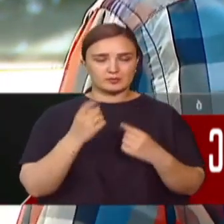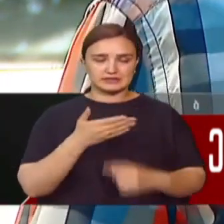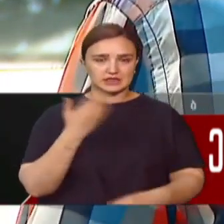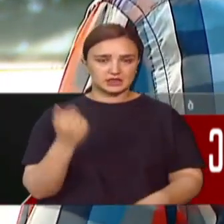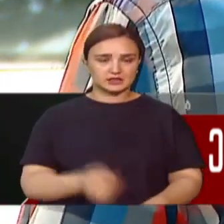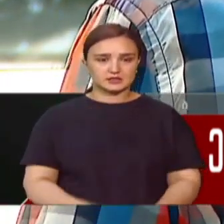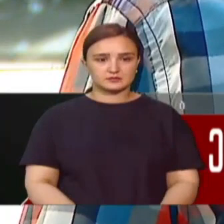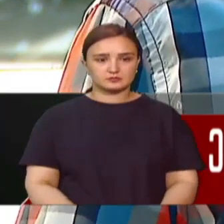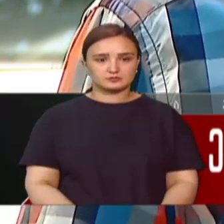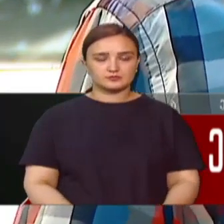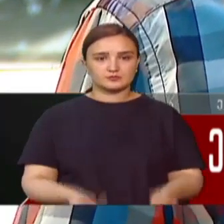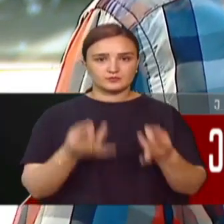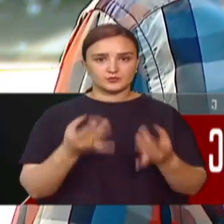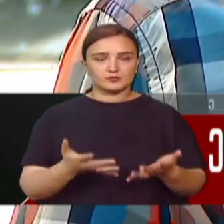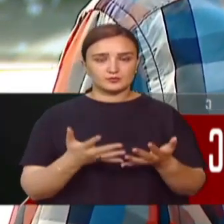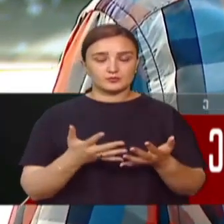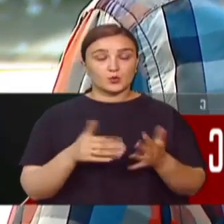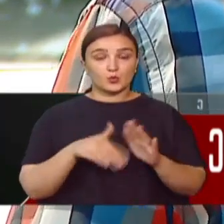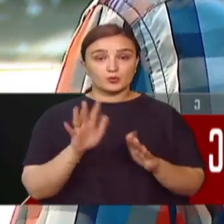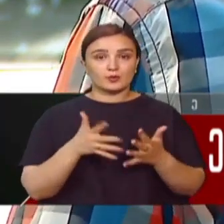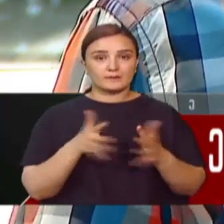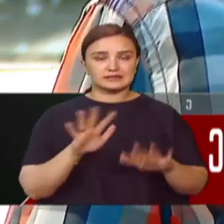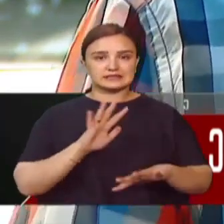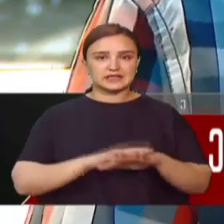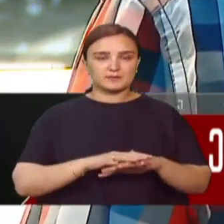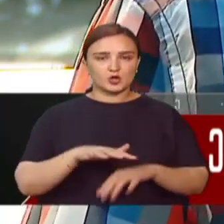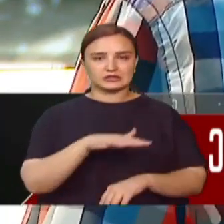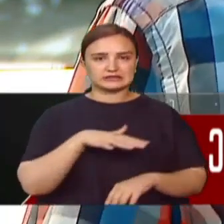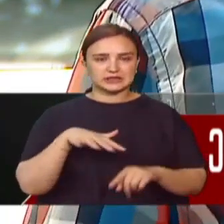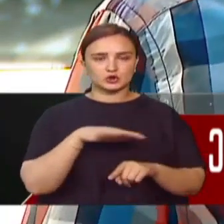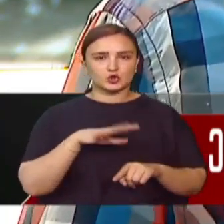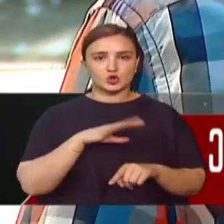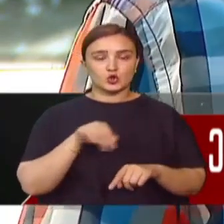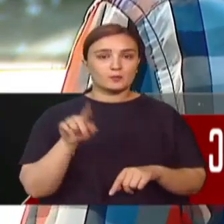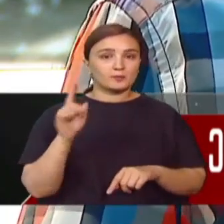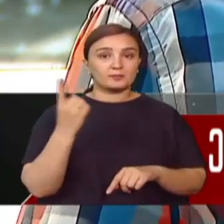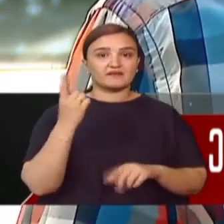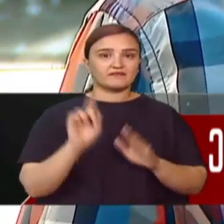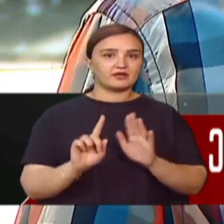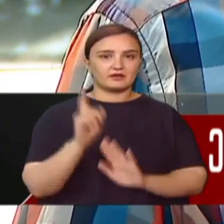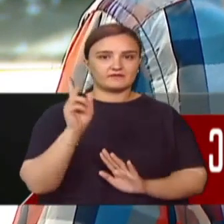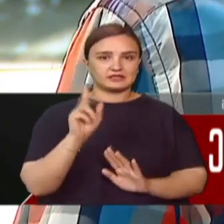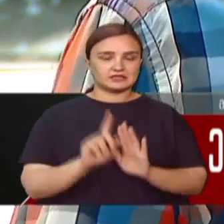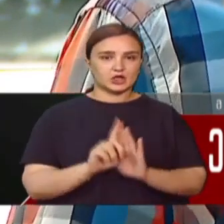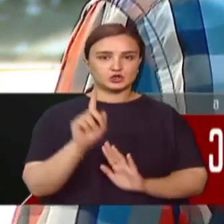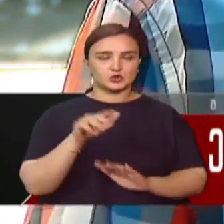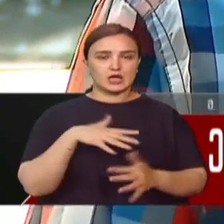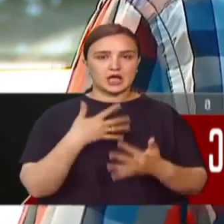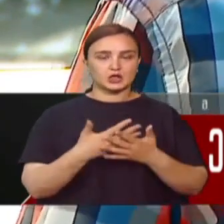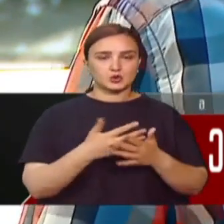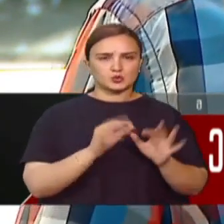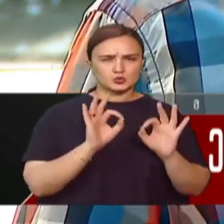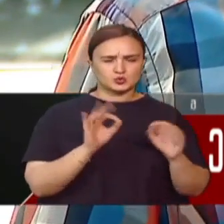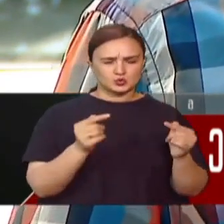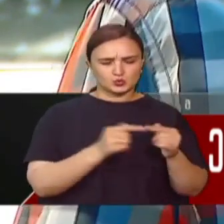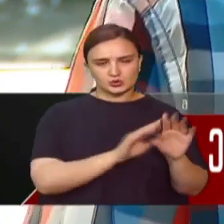არის. უფრო მეტი, საბანკო სექტორი იყო პირველი, ვინც დაიწყო აქტიური მოქმედება და ზედმიწევნით ზუსტი